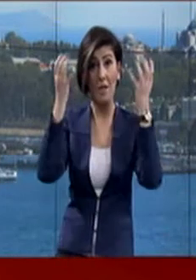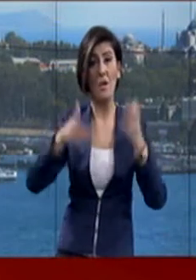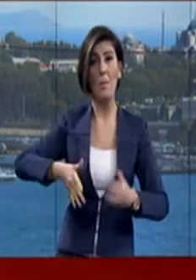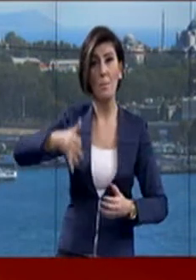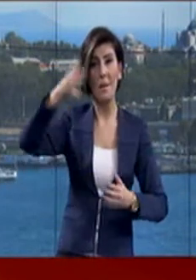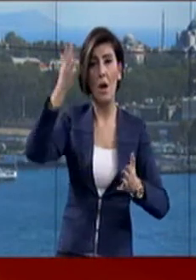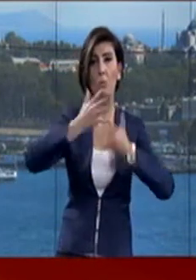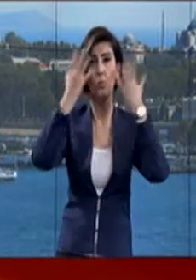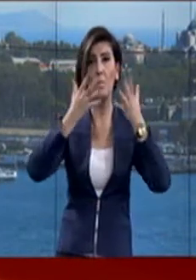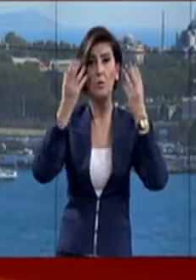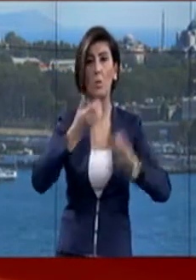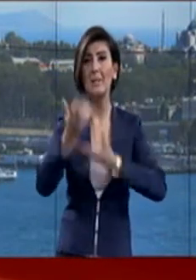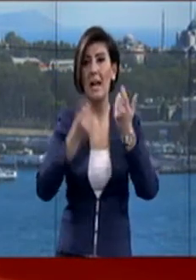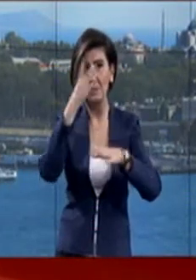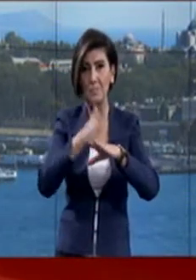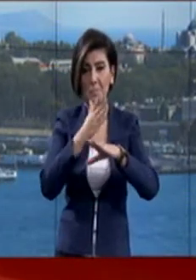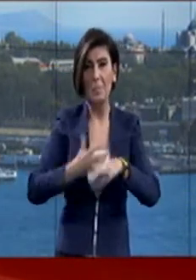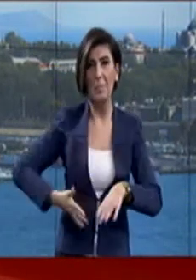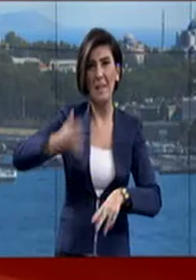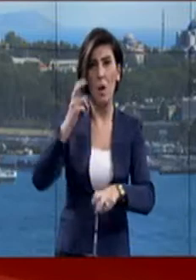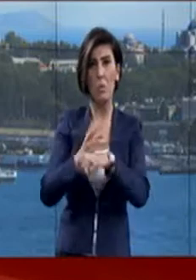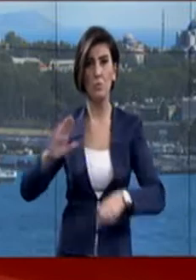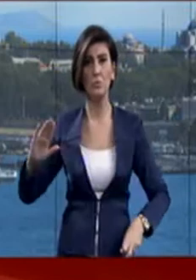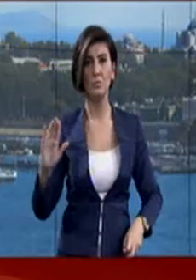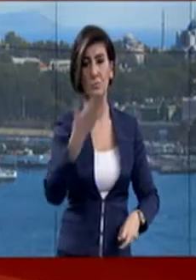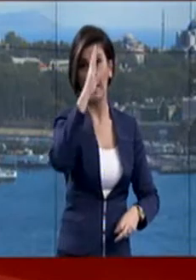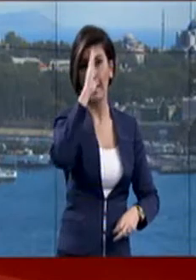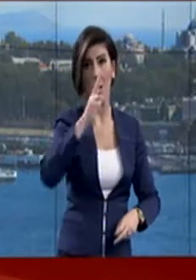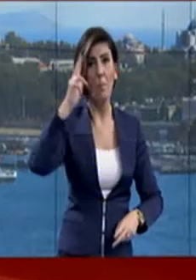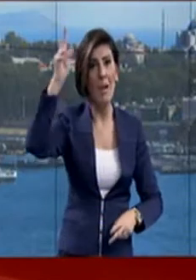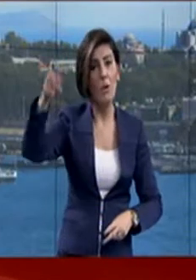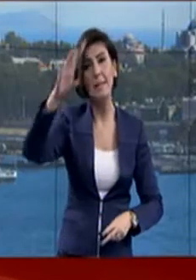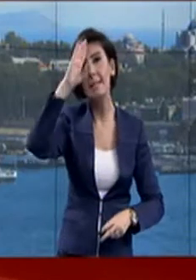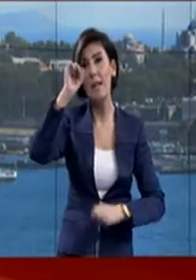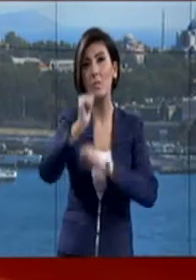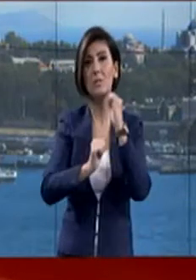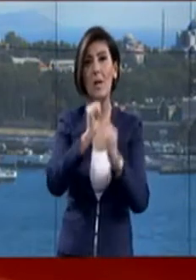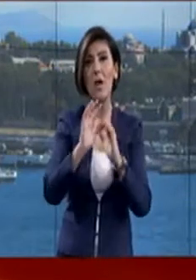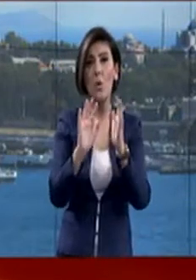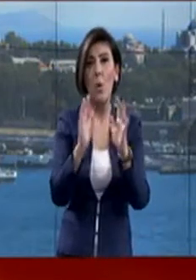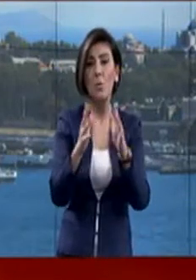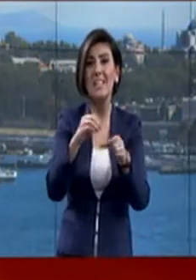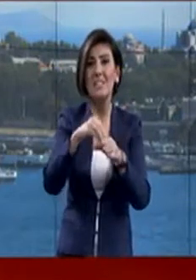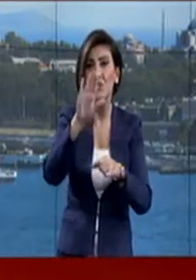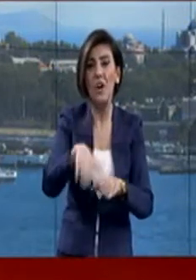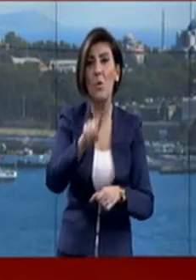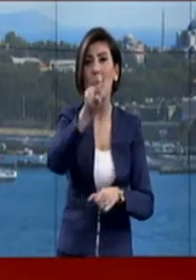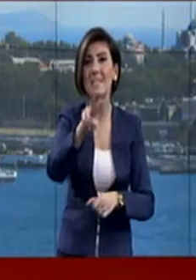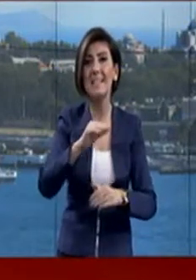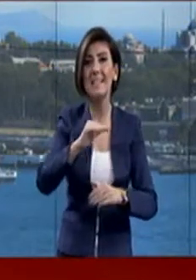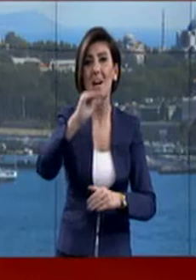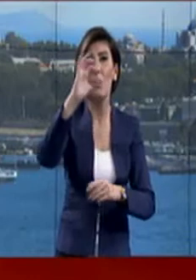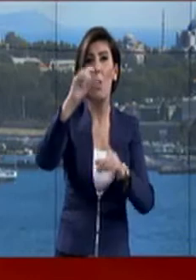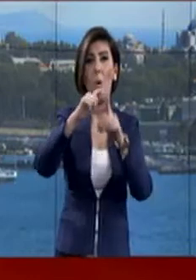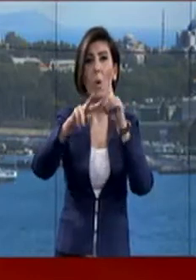kapladı. Yangın sebebiyle bina tahliye edildi. İstanbul Beyoğlu'nda İstanbul Sanayi Odası'nın da bulunduğu